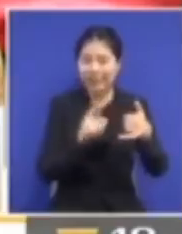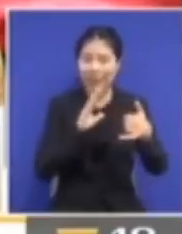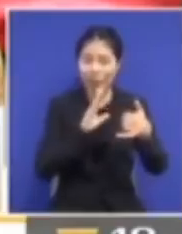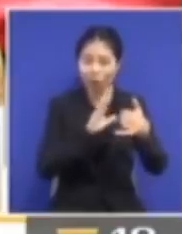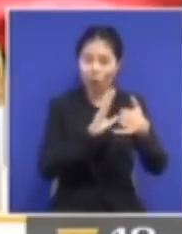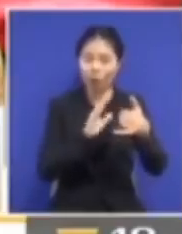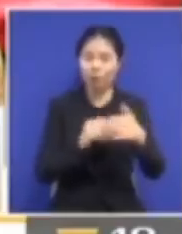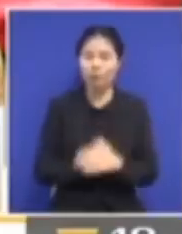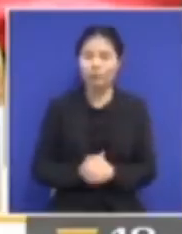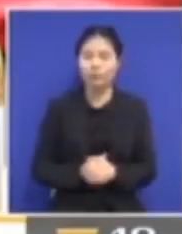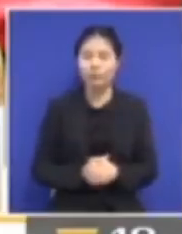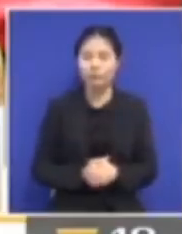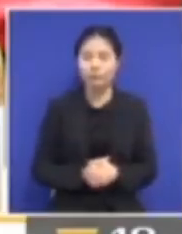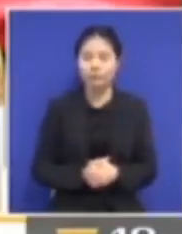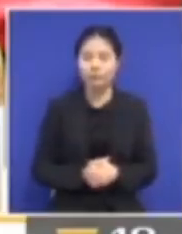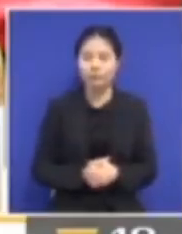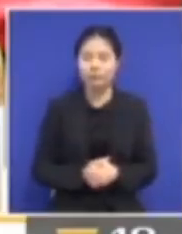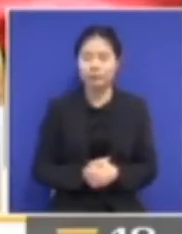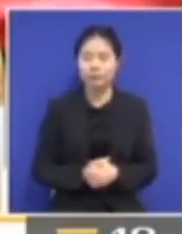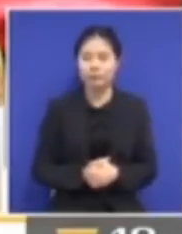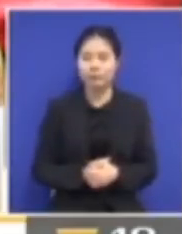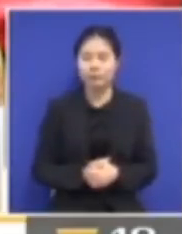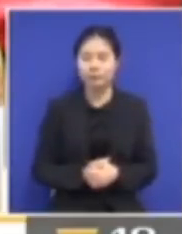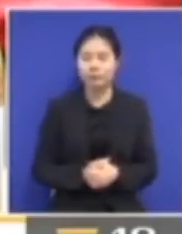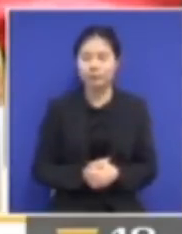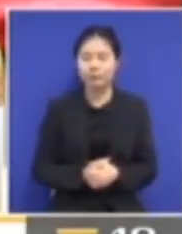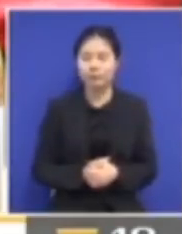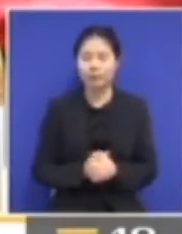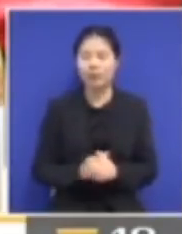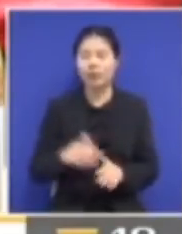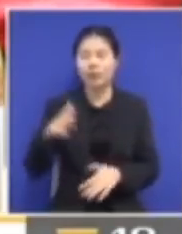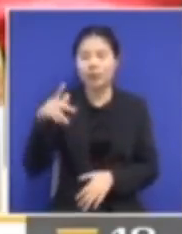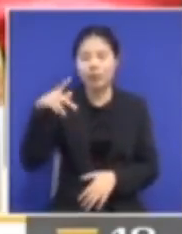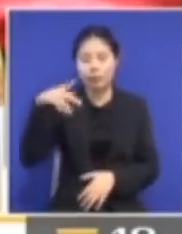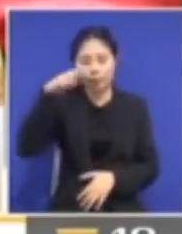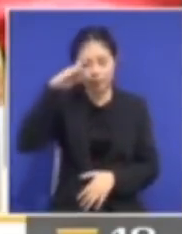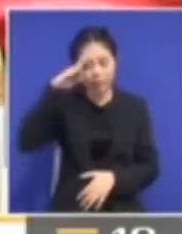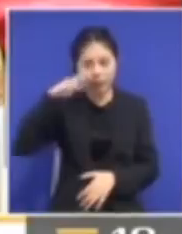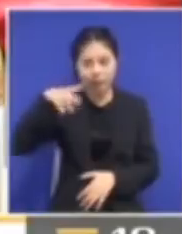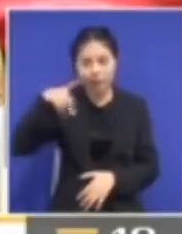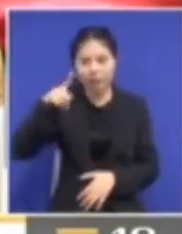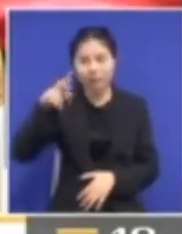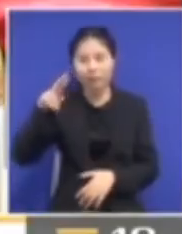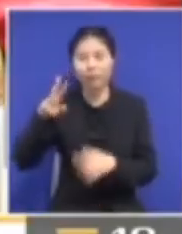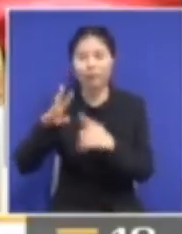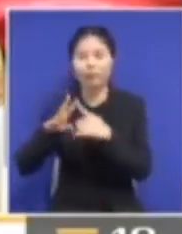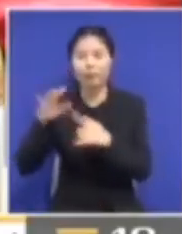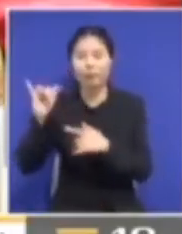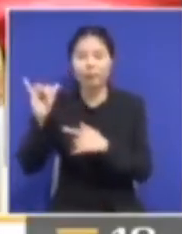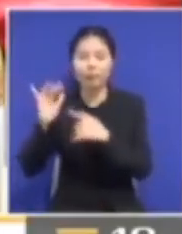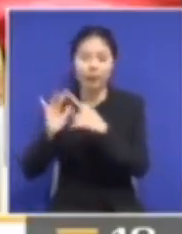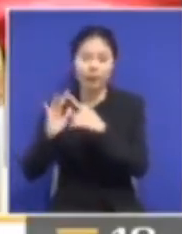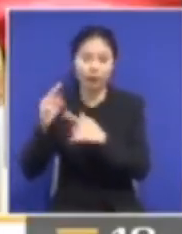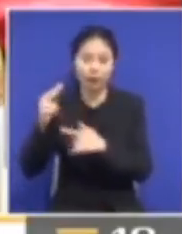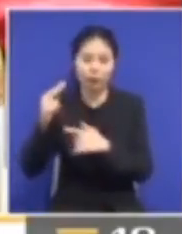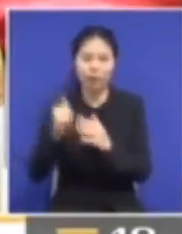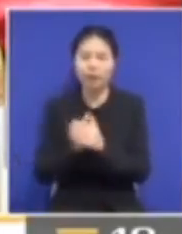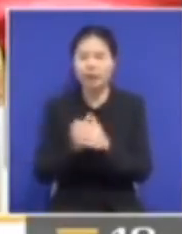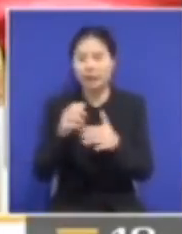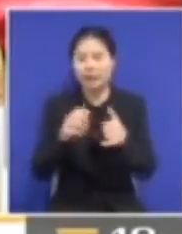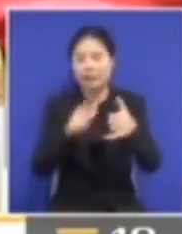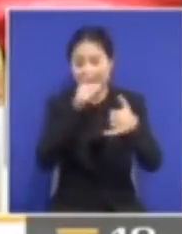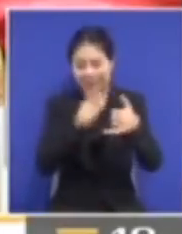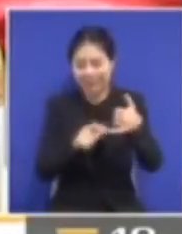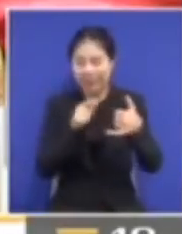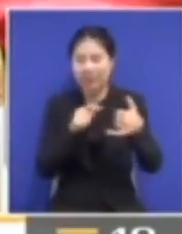นะขณะที่คุณประยุทธ์เป็นหัวหน้าคสช.เป็นนายกรัฐมนตรีก็มีพฤติการข่มขู่พี่น้องประ